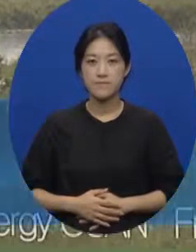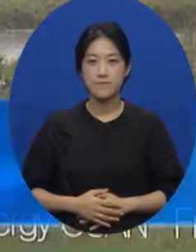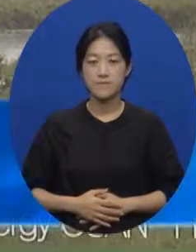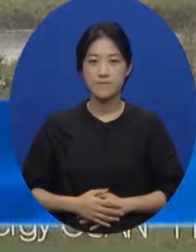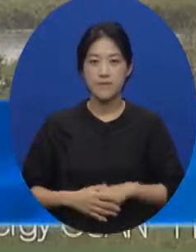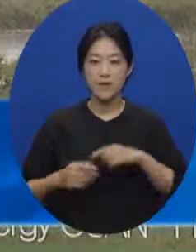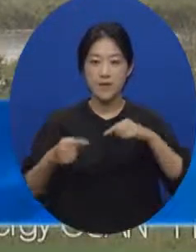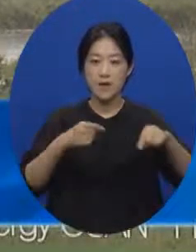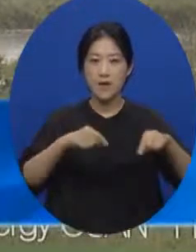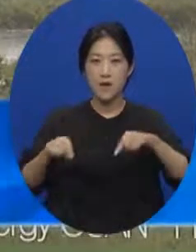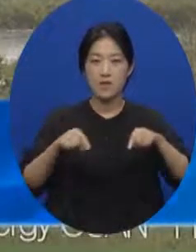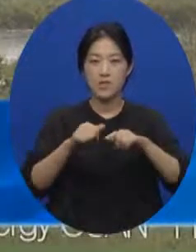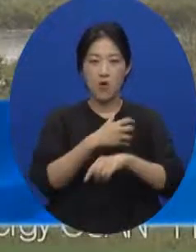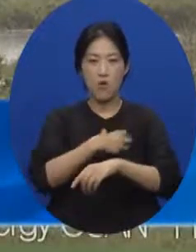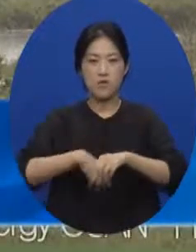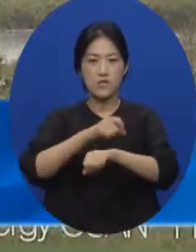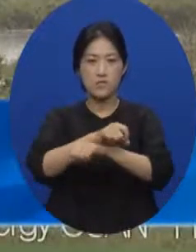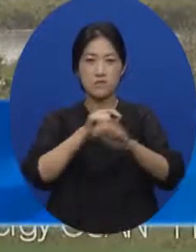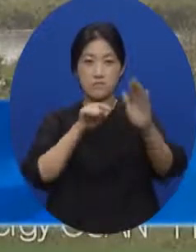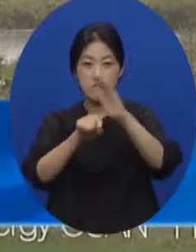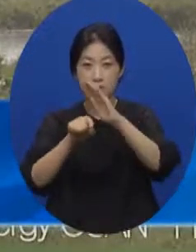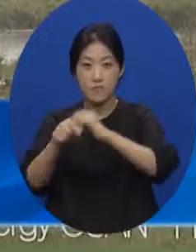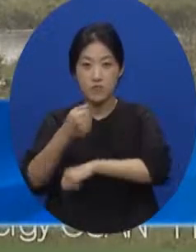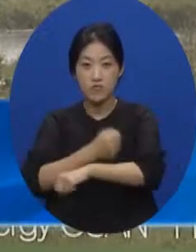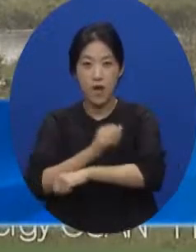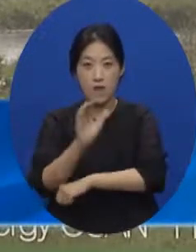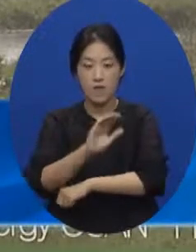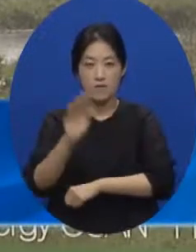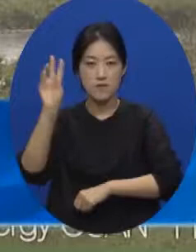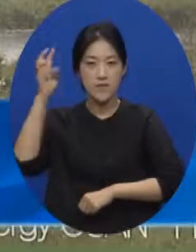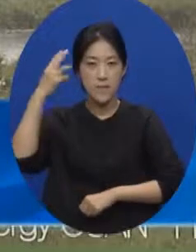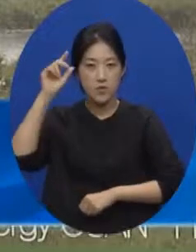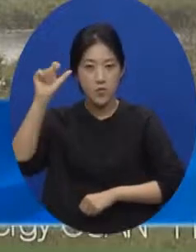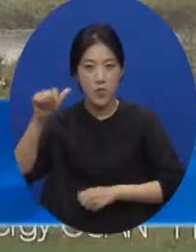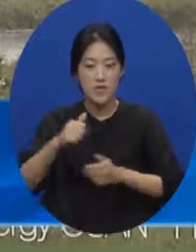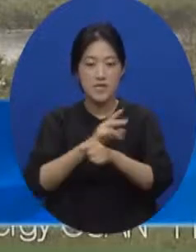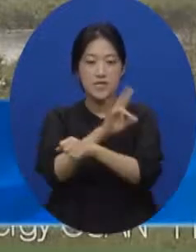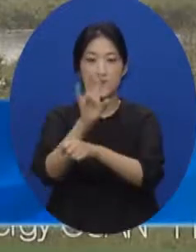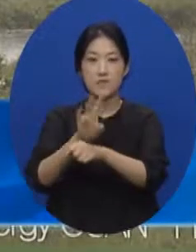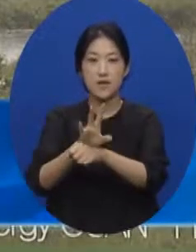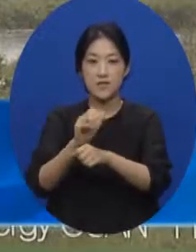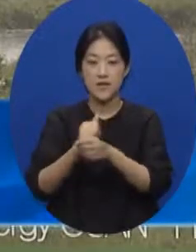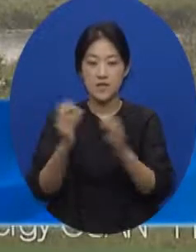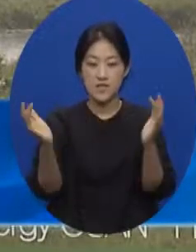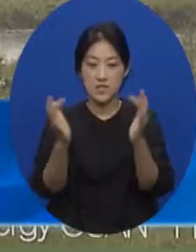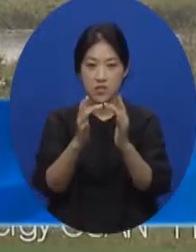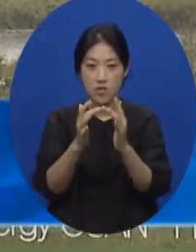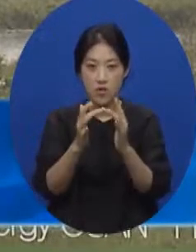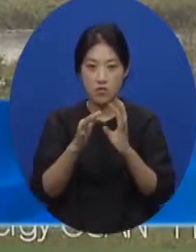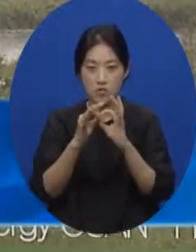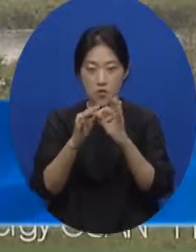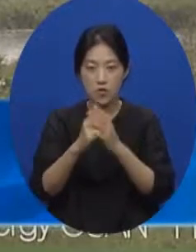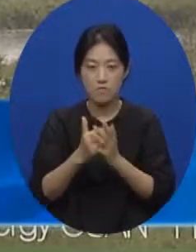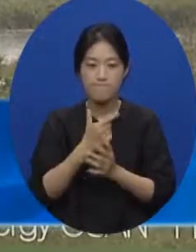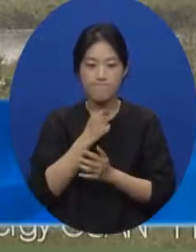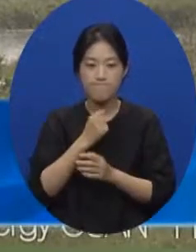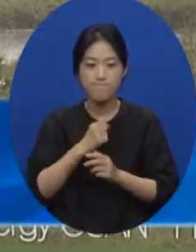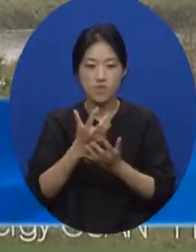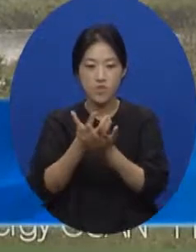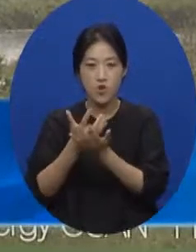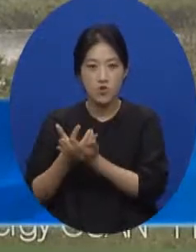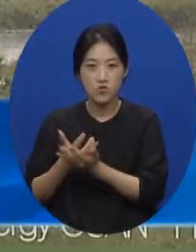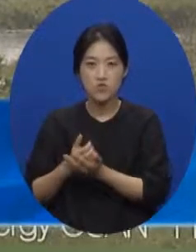행정기관을 방문하지 않고 365일 24시간 인터넷으로 필요한 민원을 안내받고